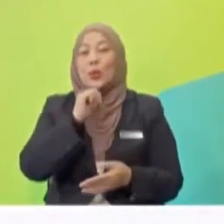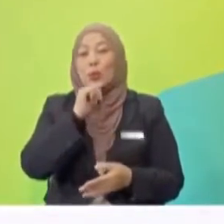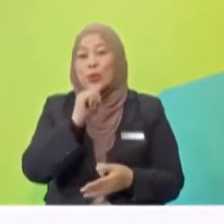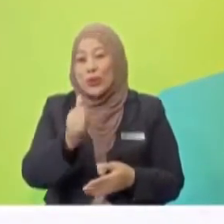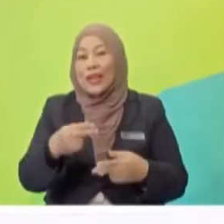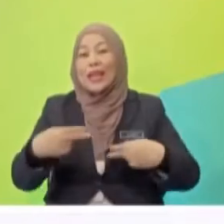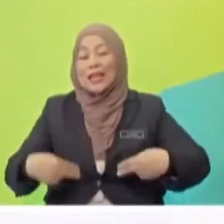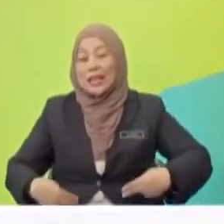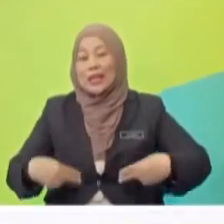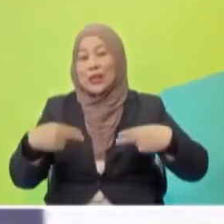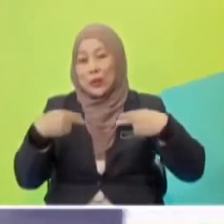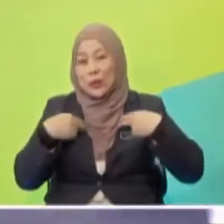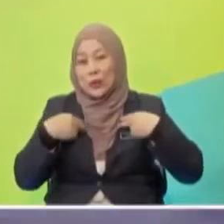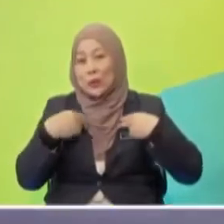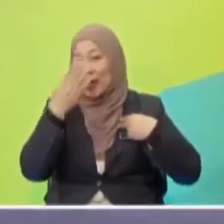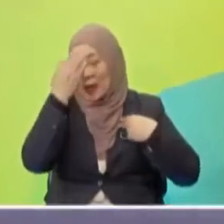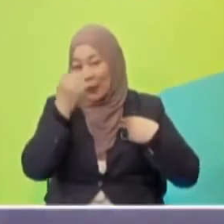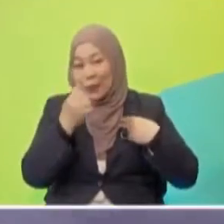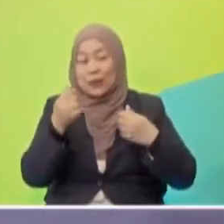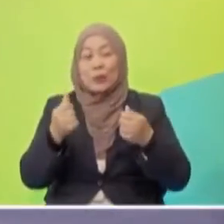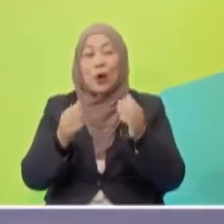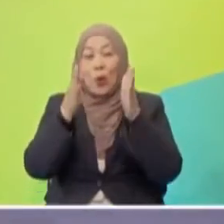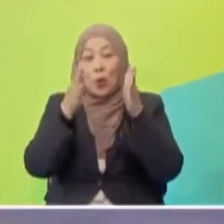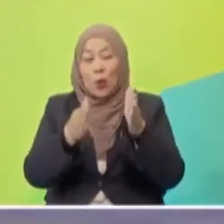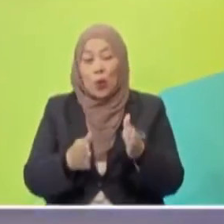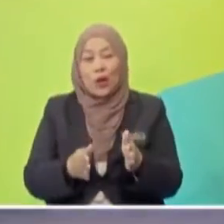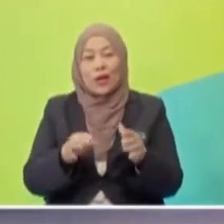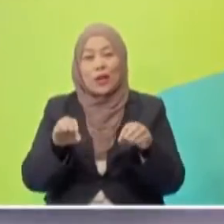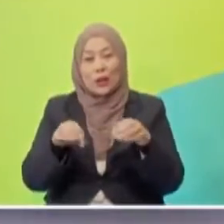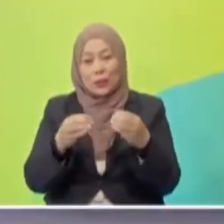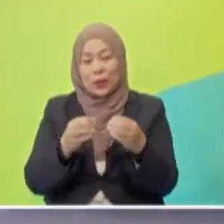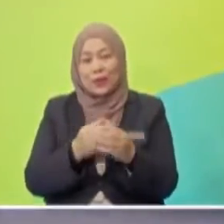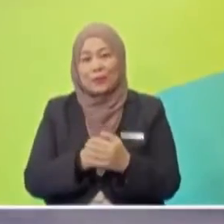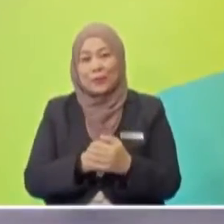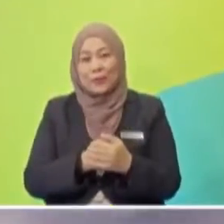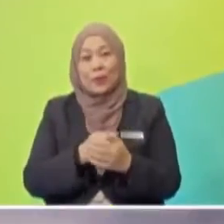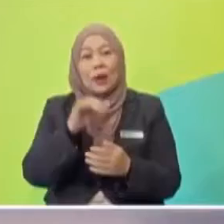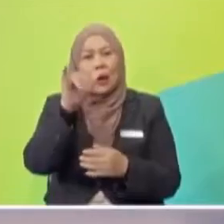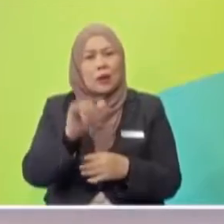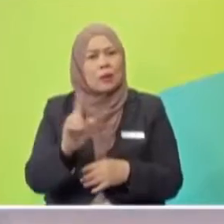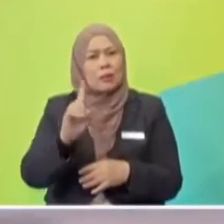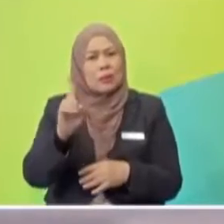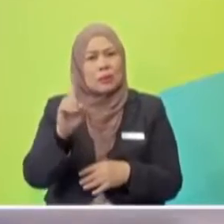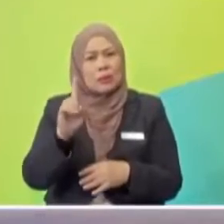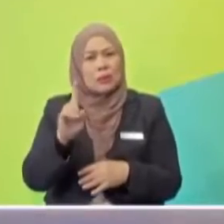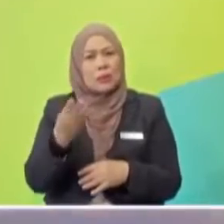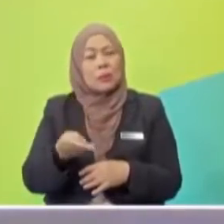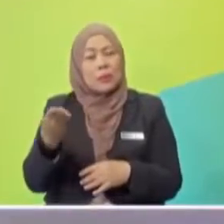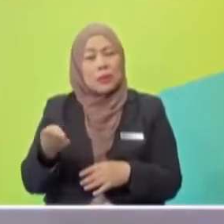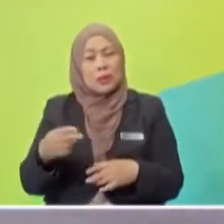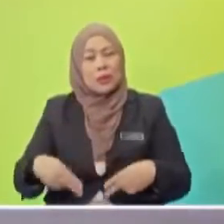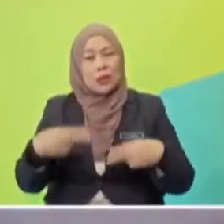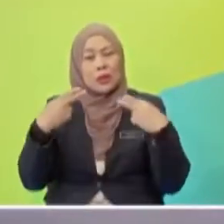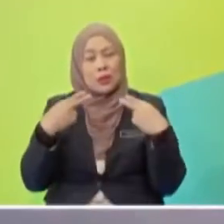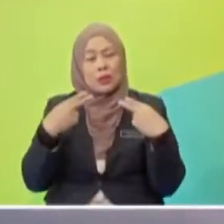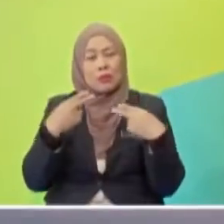betul ya mana satu benda hidup yang mana satu benda bukan hidup sebab kita